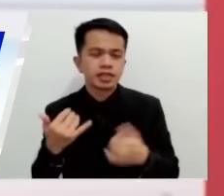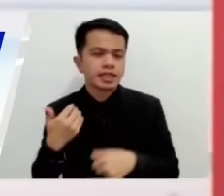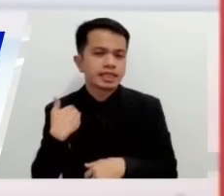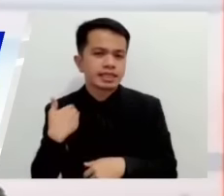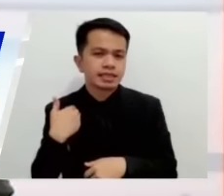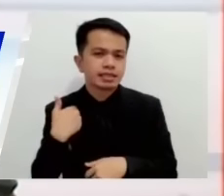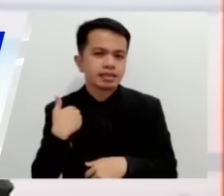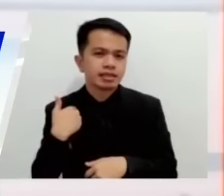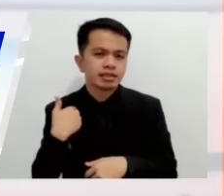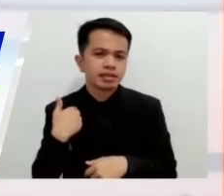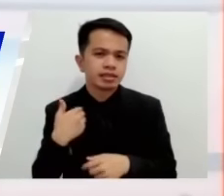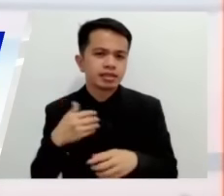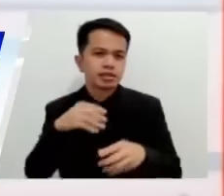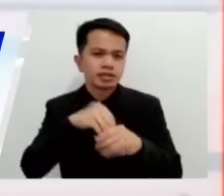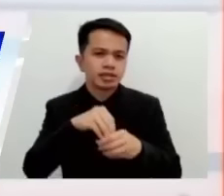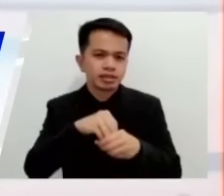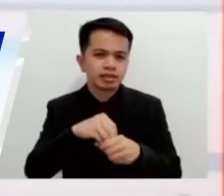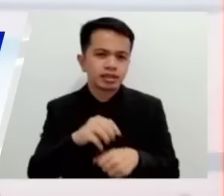there.